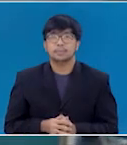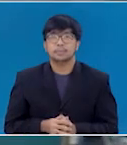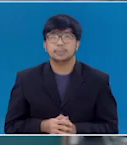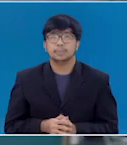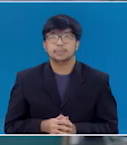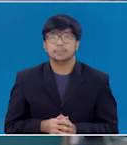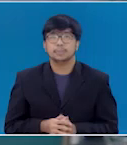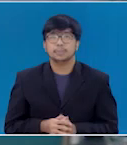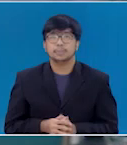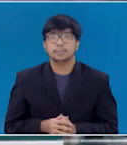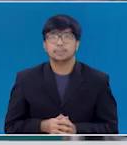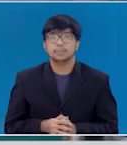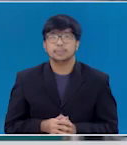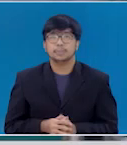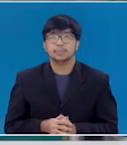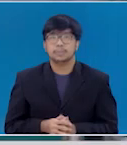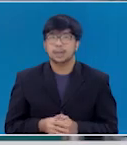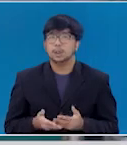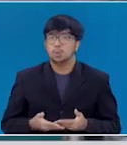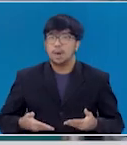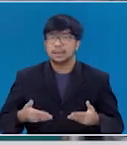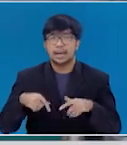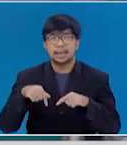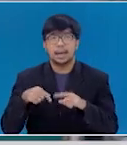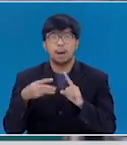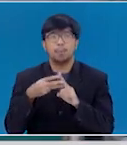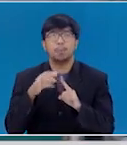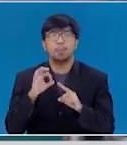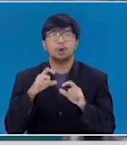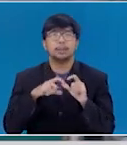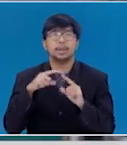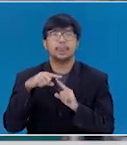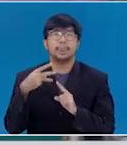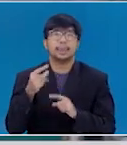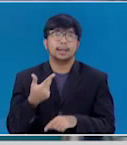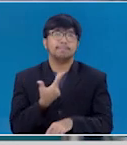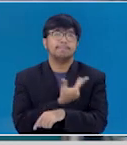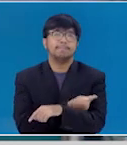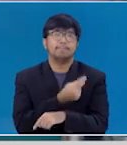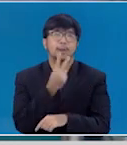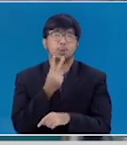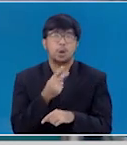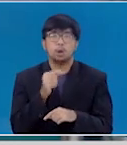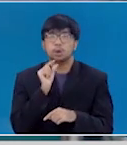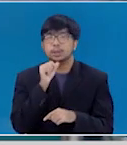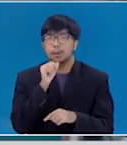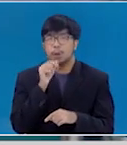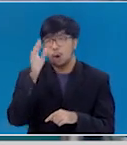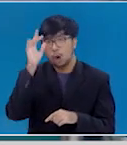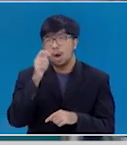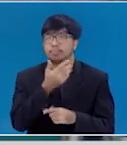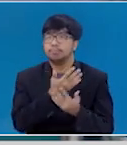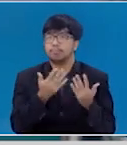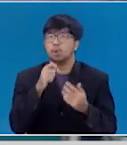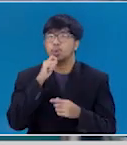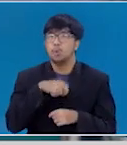Sementara ini booster kedua diperuntukkan untuk lansia yang sudah booster pertama dan jaraknya 6 bulan